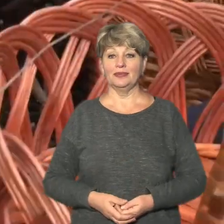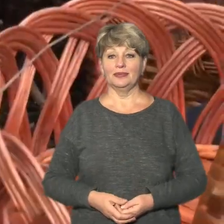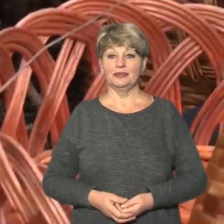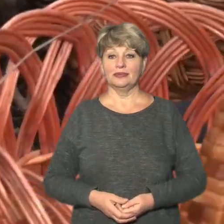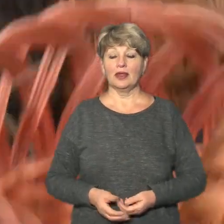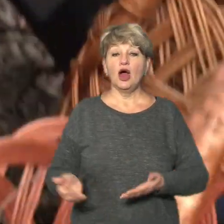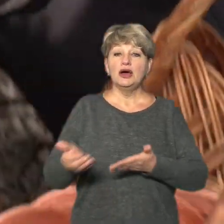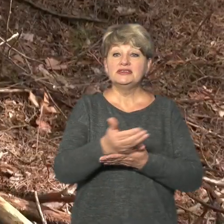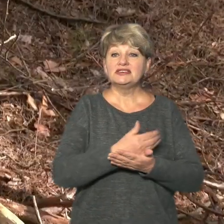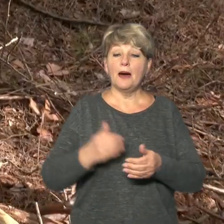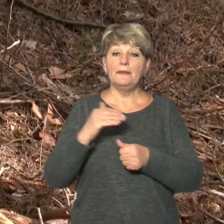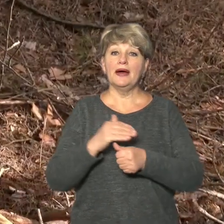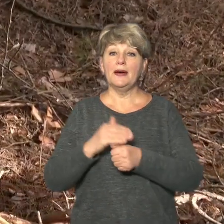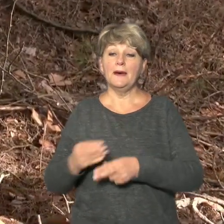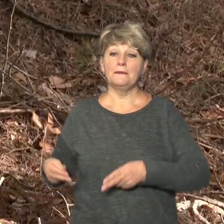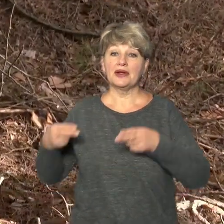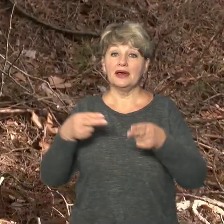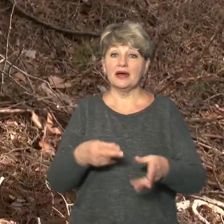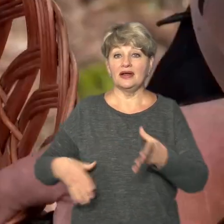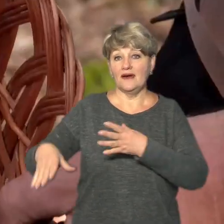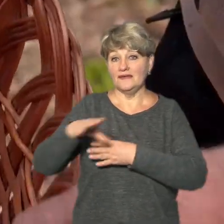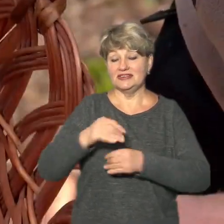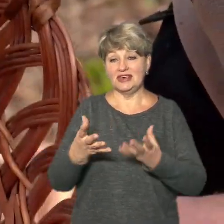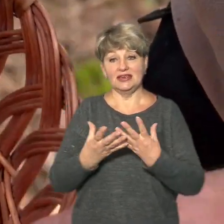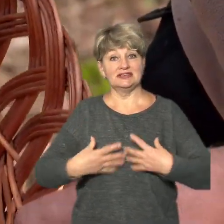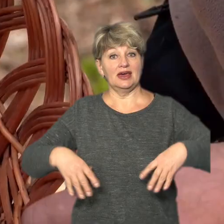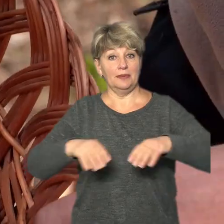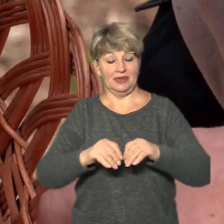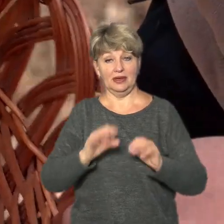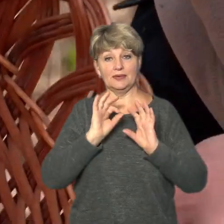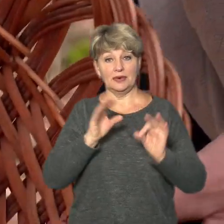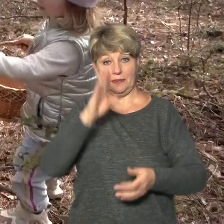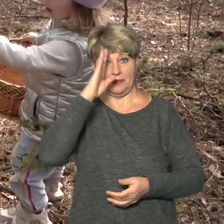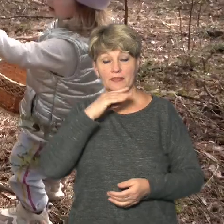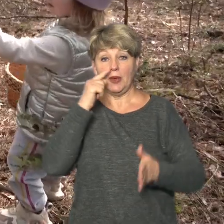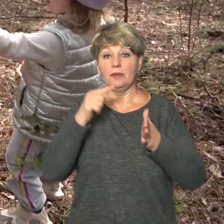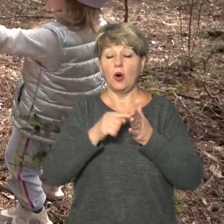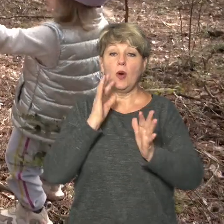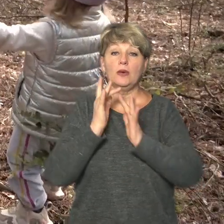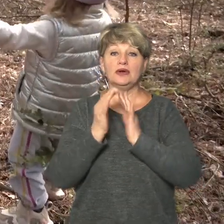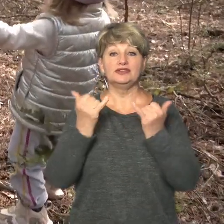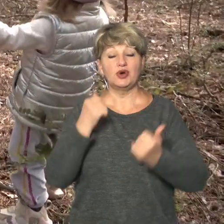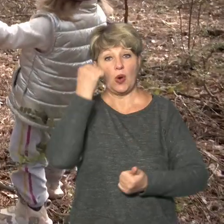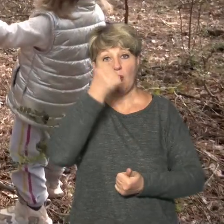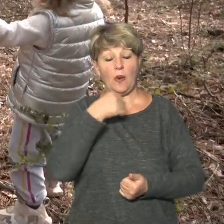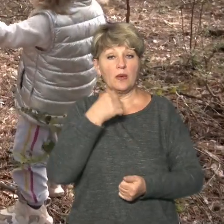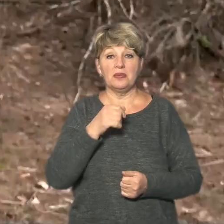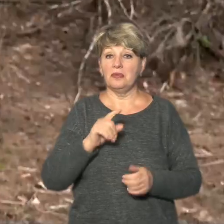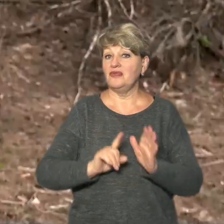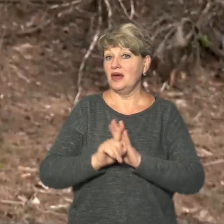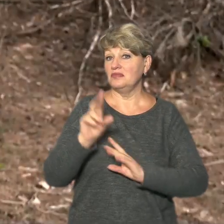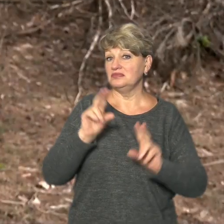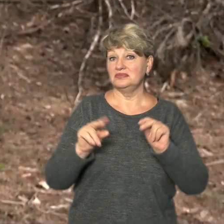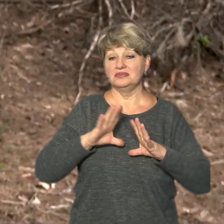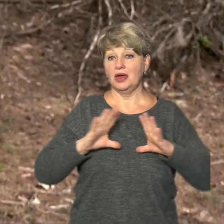збирати гриби приїхали всію родиною розповідає тато сімейство Андрій втрапити до лісу цьогоріч вже й не сподівалися